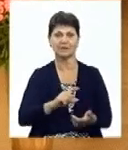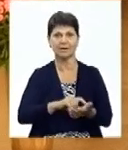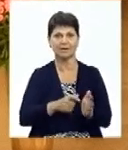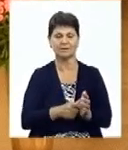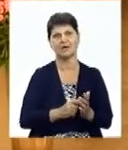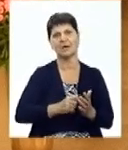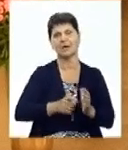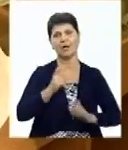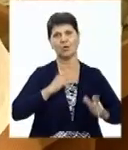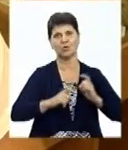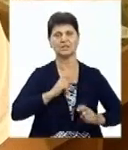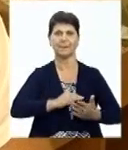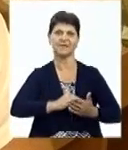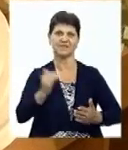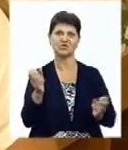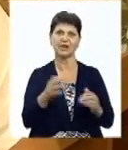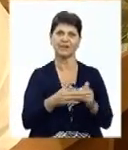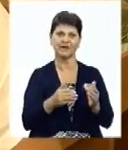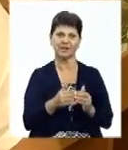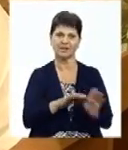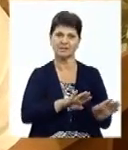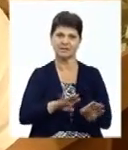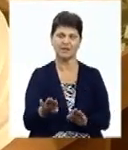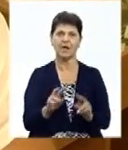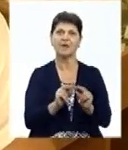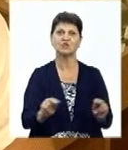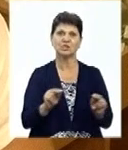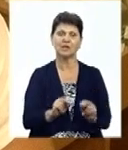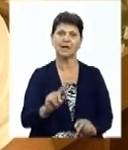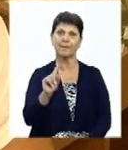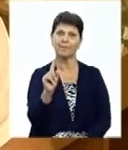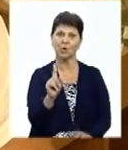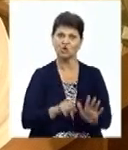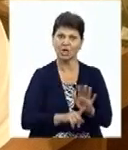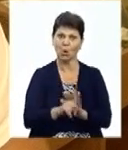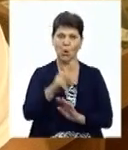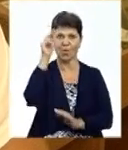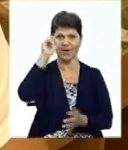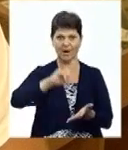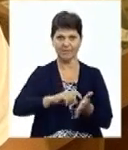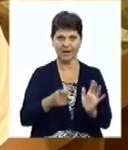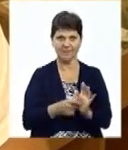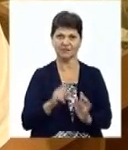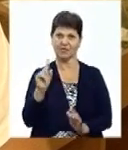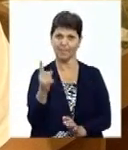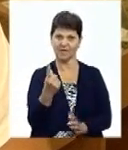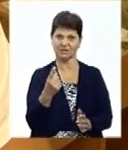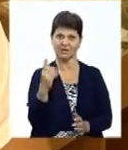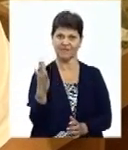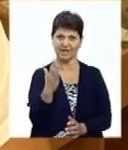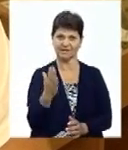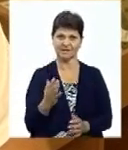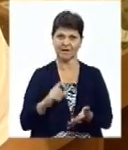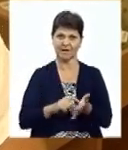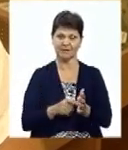підвищення кваліфікації. Вчителі початкових класів, які візьмуть перший клас, які зайдуть зараз в вересні в перший клас, їх в